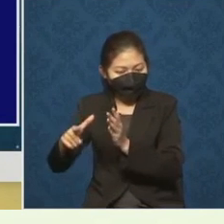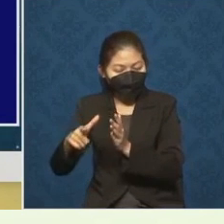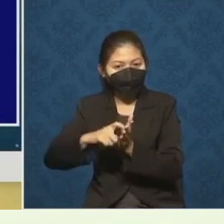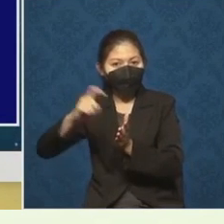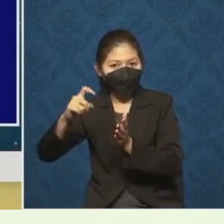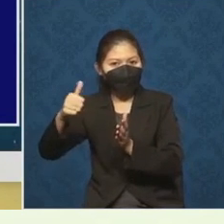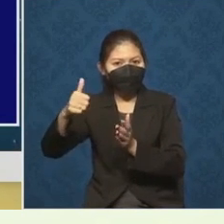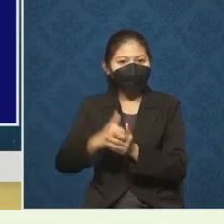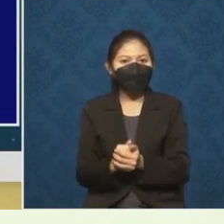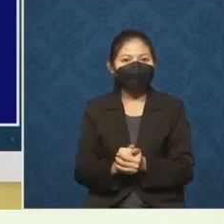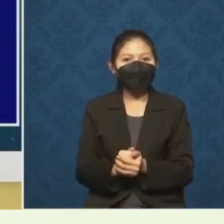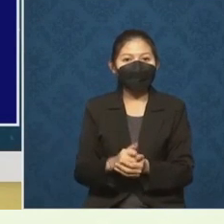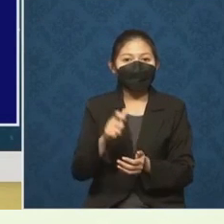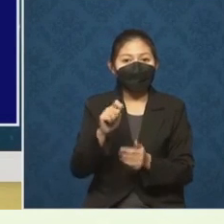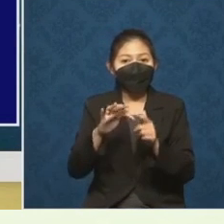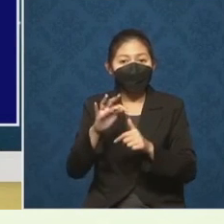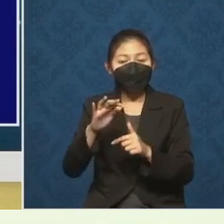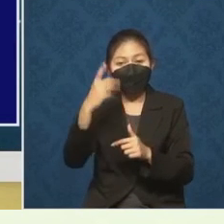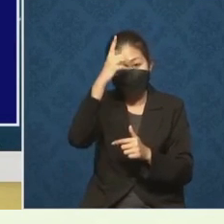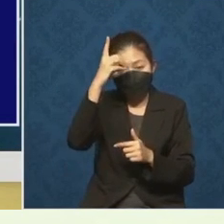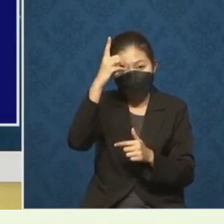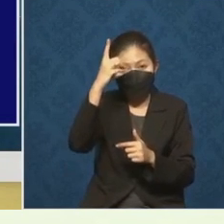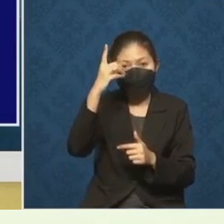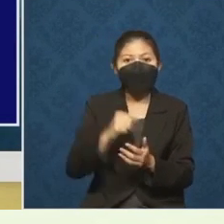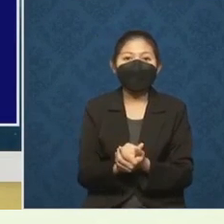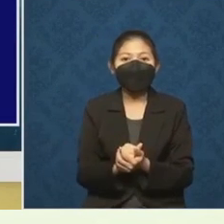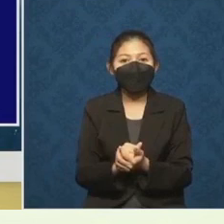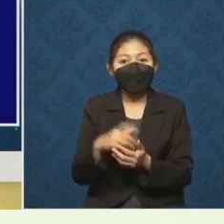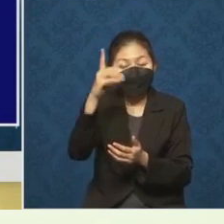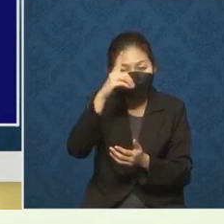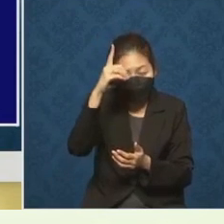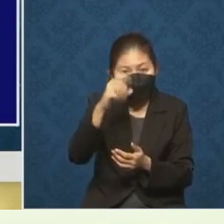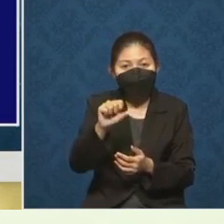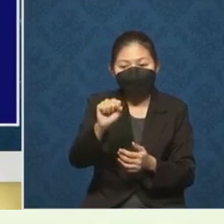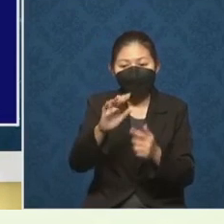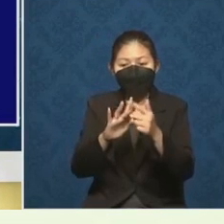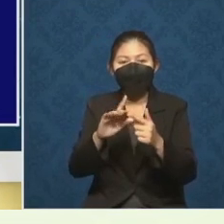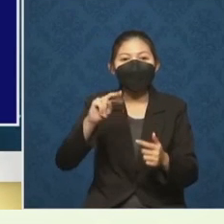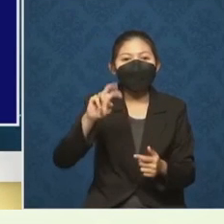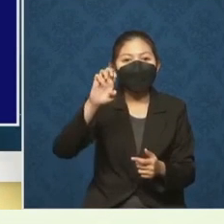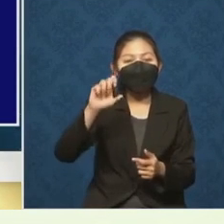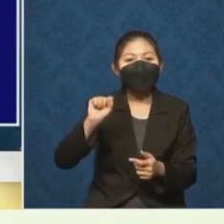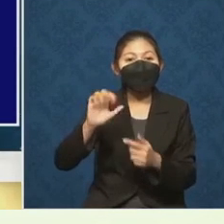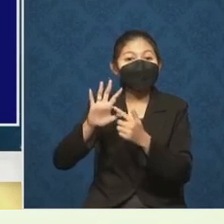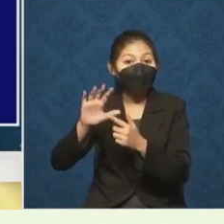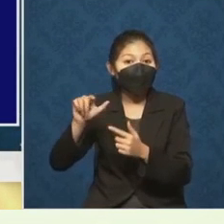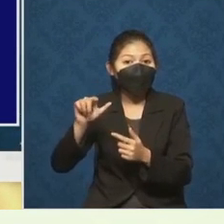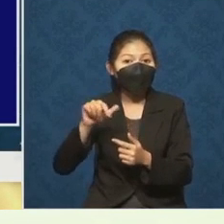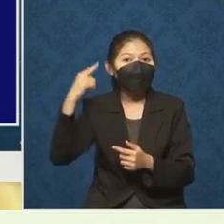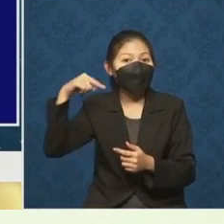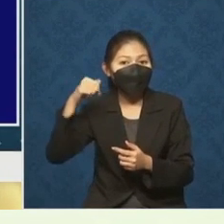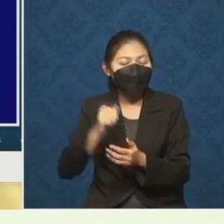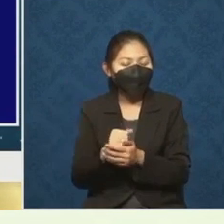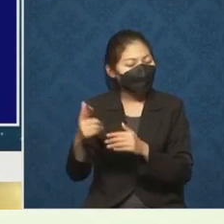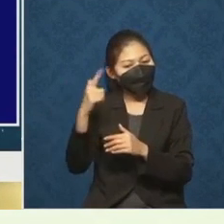อมสืบวิสานะครับนะถึงบอกเฮ้ยเปลี่ยนดีกว่านะเป็นถอยดีกว่